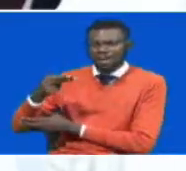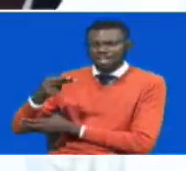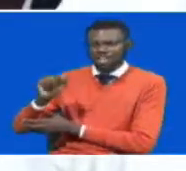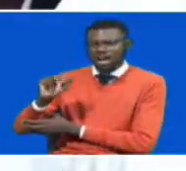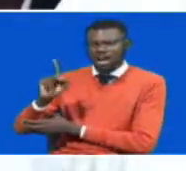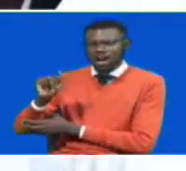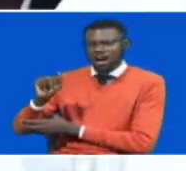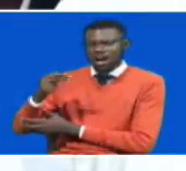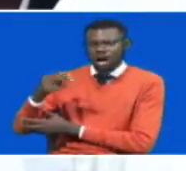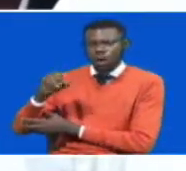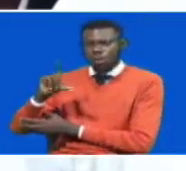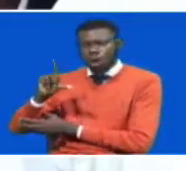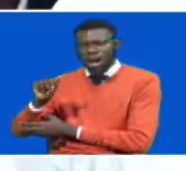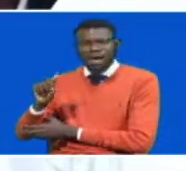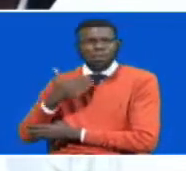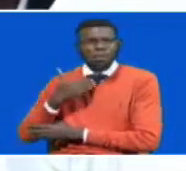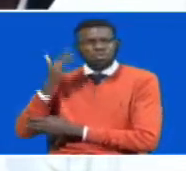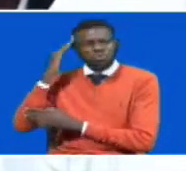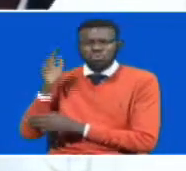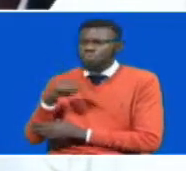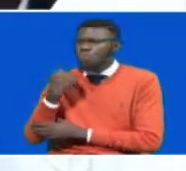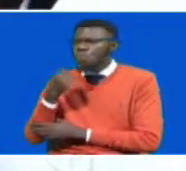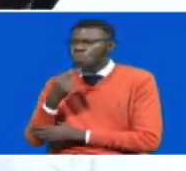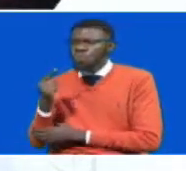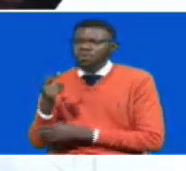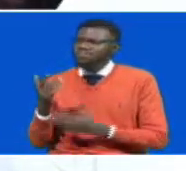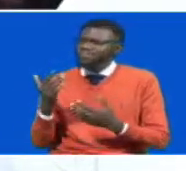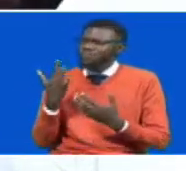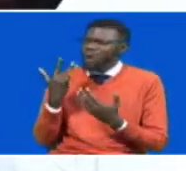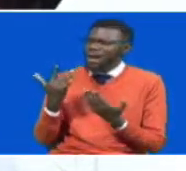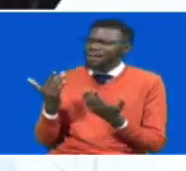out who, why and how